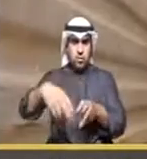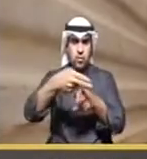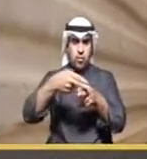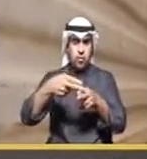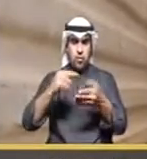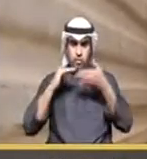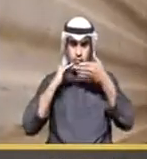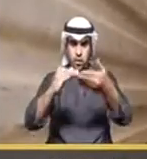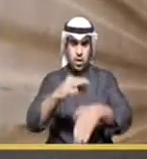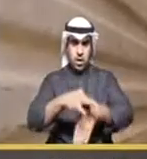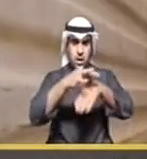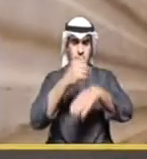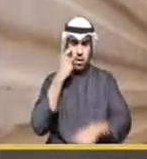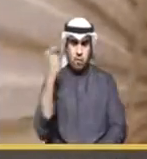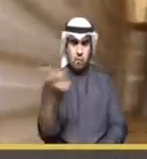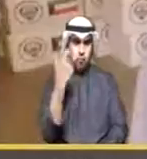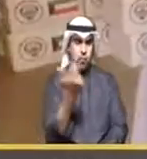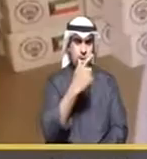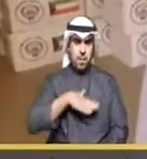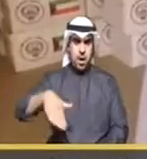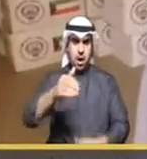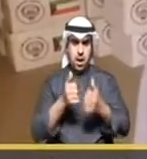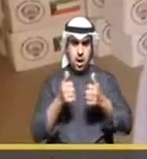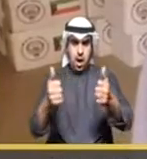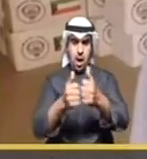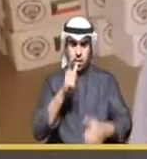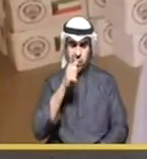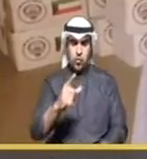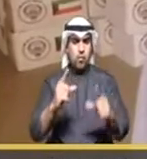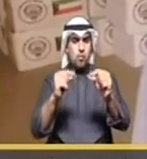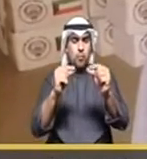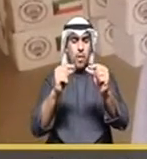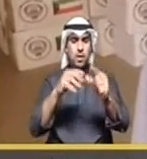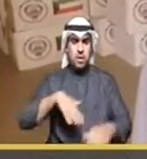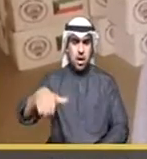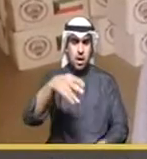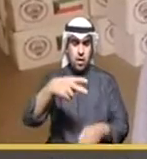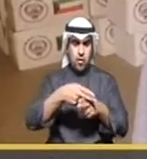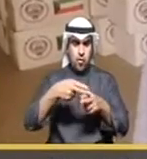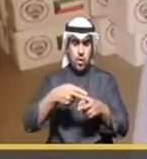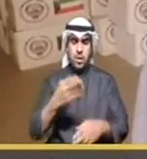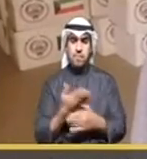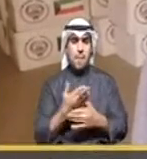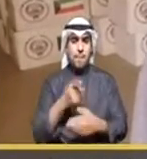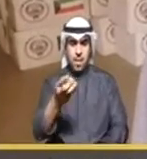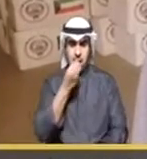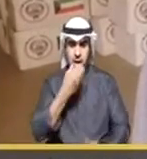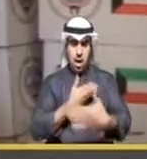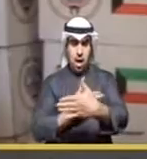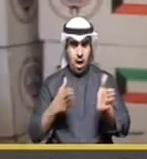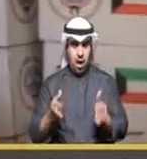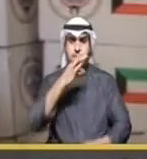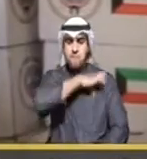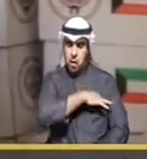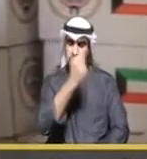موقفا إنسانيا يحسب لدولة الكويت. بس هاي تحصل على امتياز عالي في الحقيقة، لأن بيها خوش بضاعة بي المواطن يستفاد منها، يعني صراحة